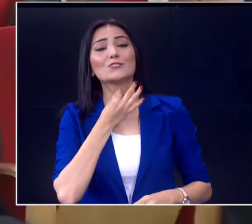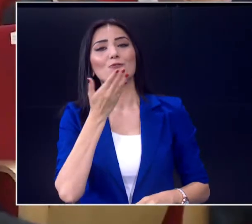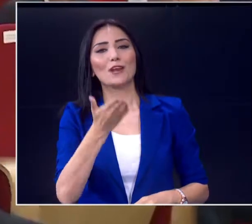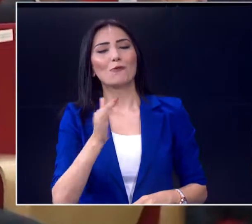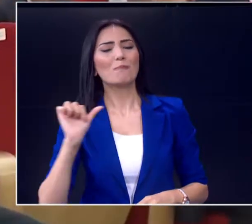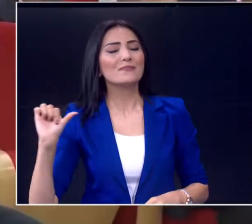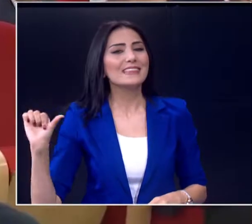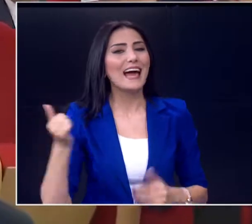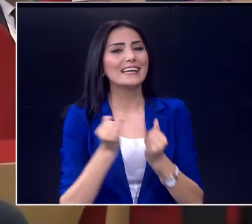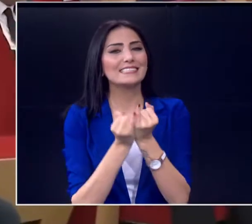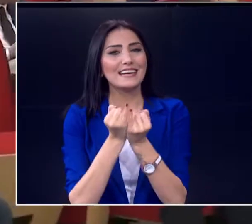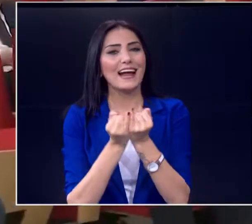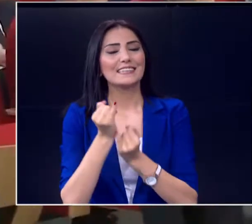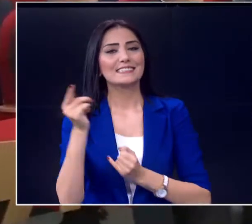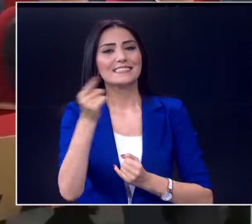Değerli kardeşlerim,